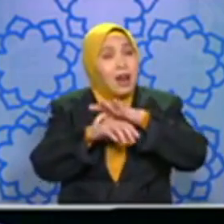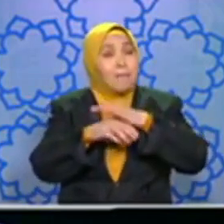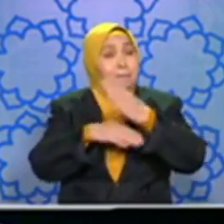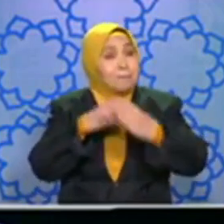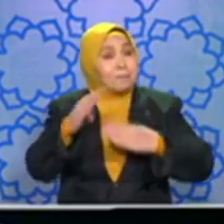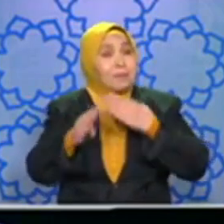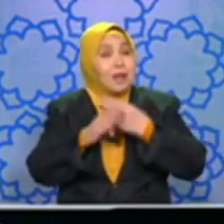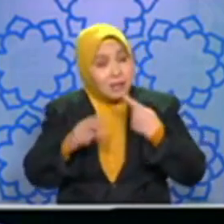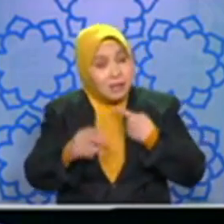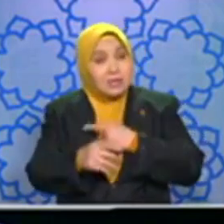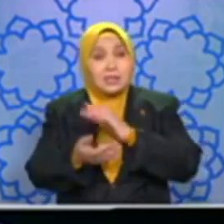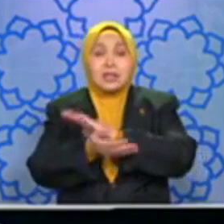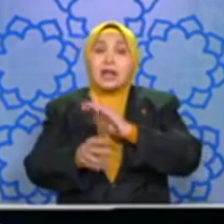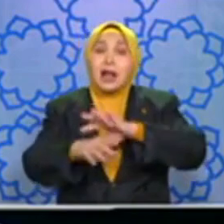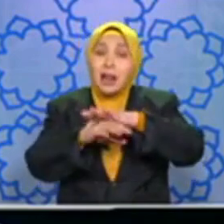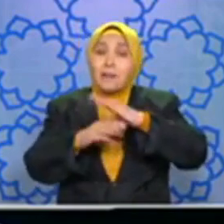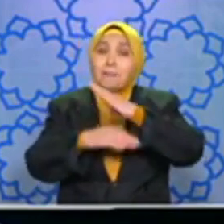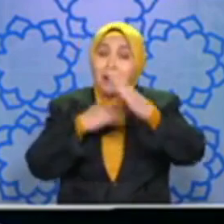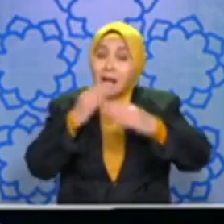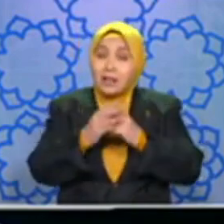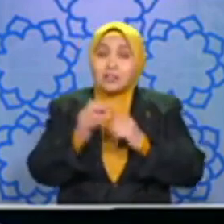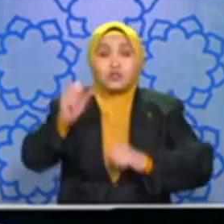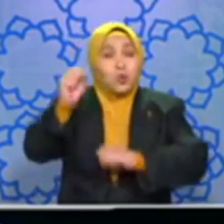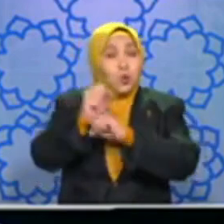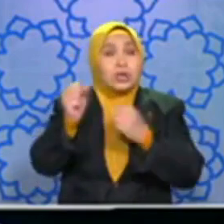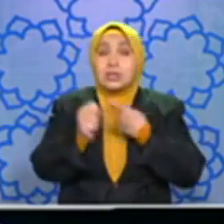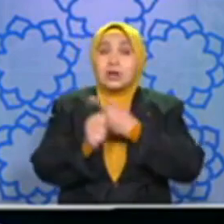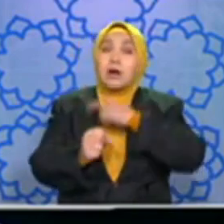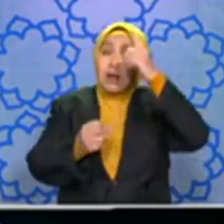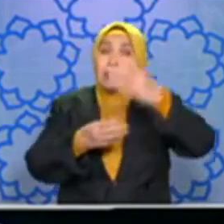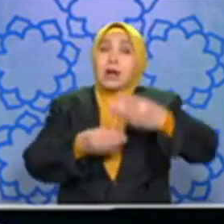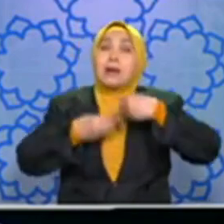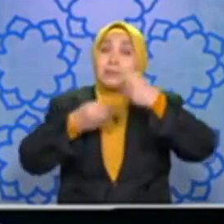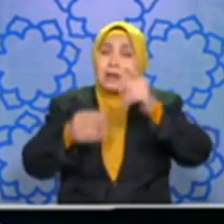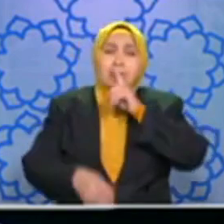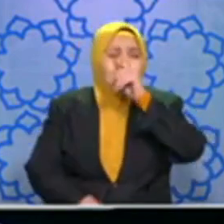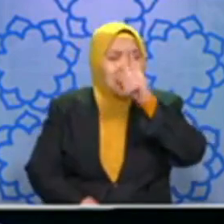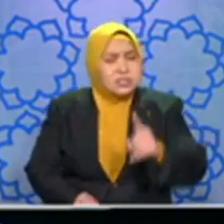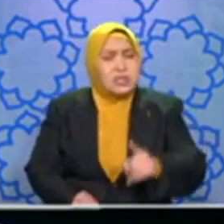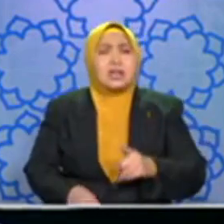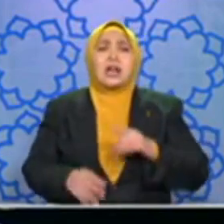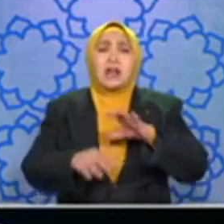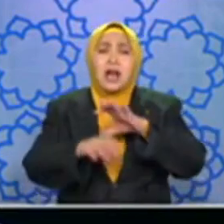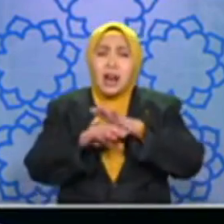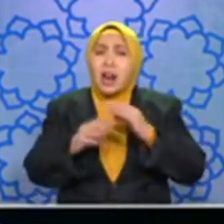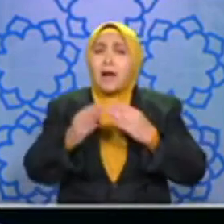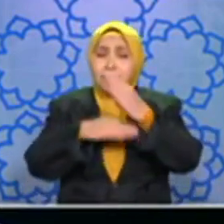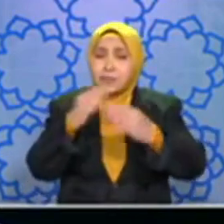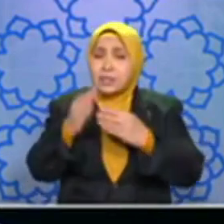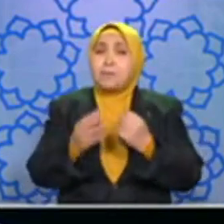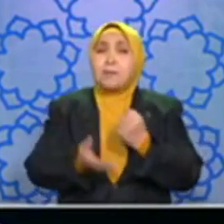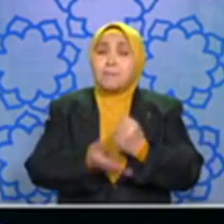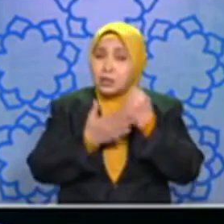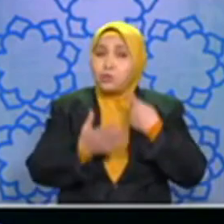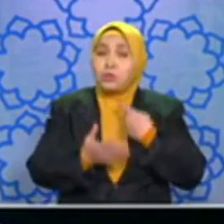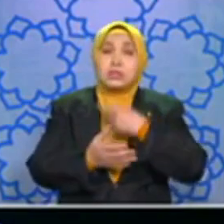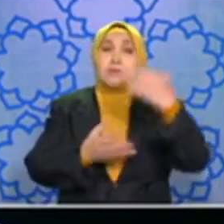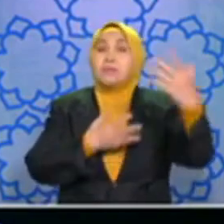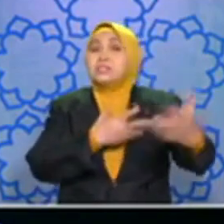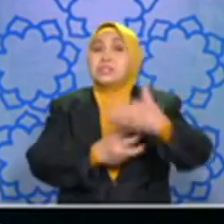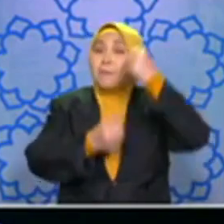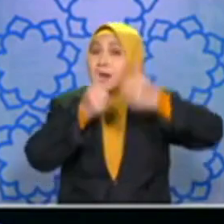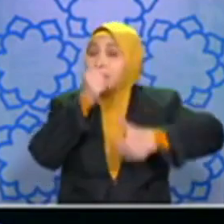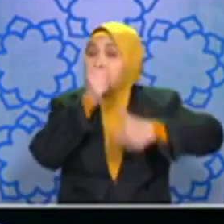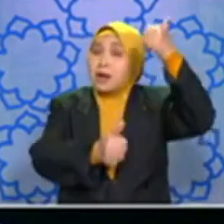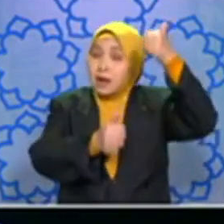kita, bukanlah alam kan, Allah yang akan memberi. Pastikan alam ini membantu kita untuk mencapai kemenangan